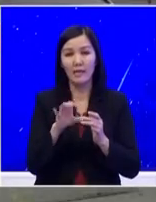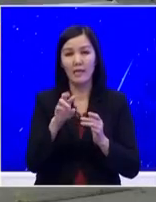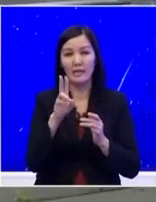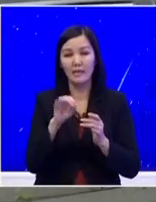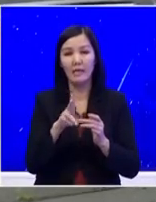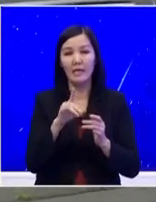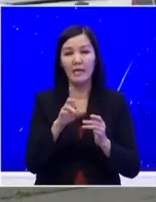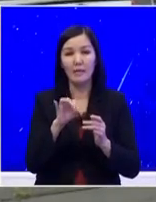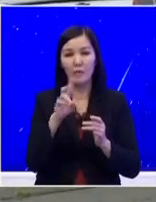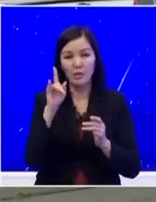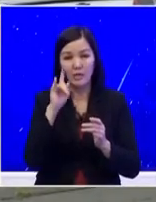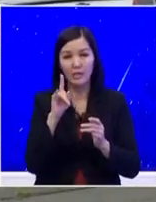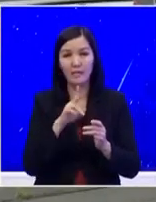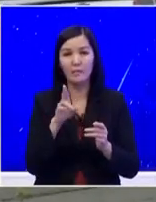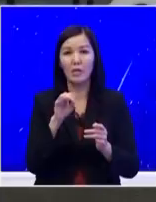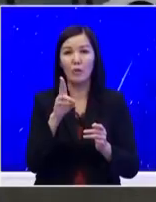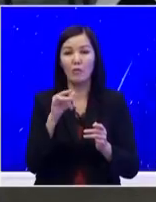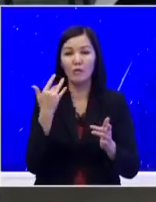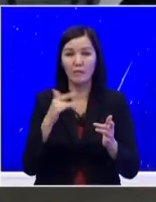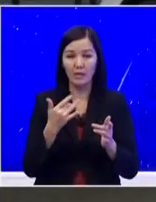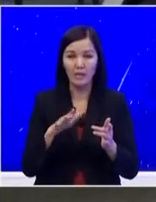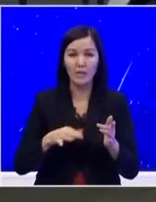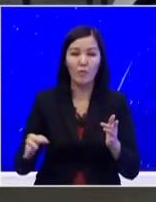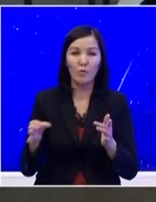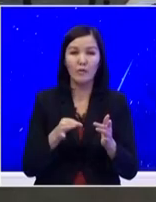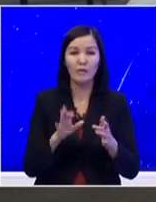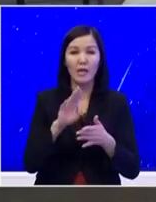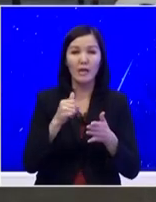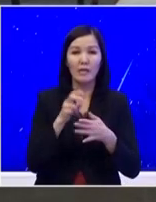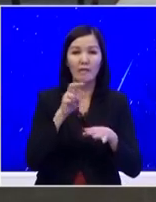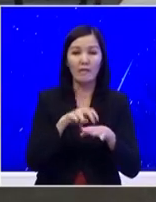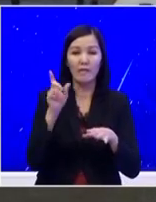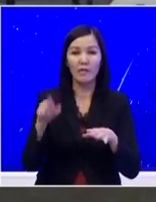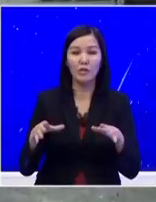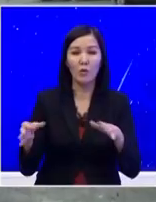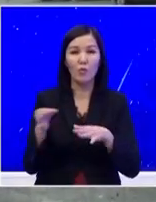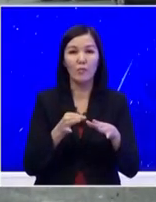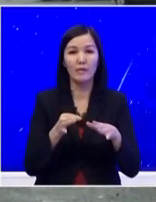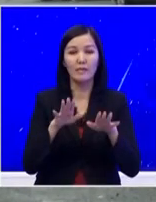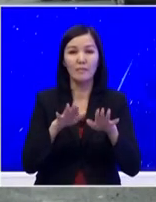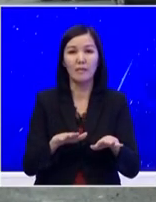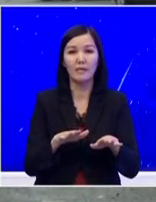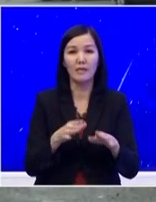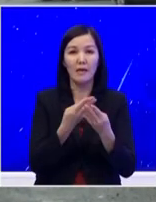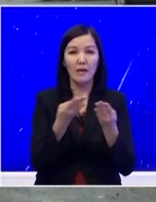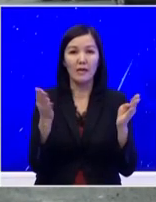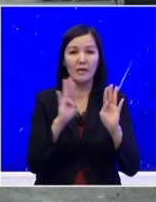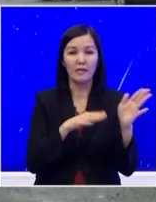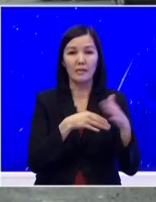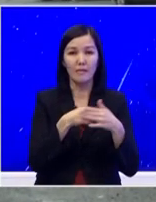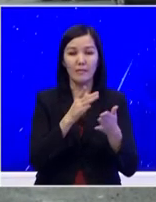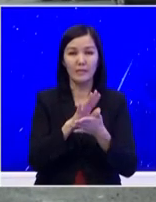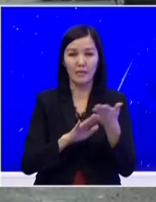Талгарском, Ембекши-Казахском и Кербалакском районах. По словам главного санитарного врача области, эти места являются очагами